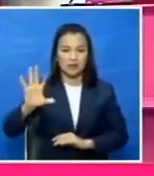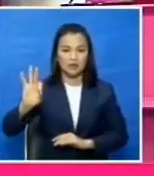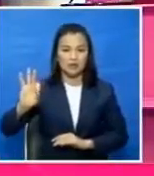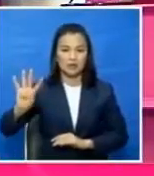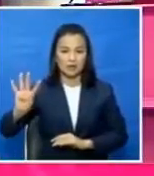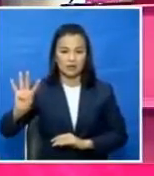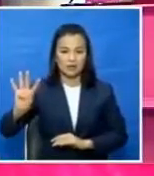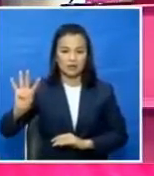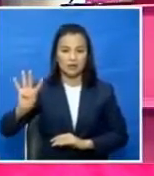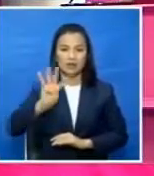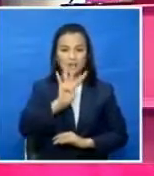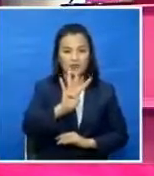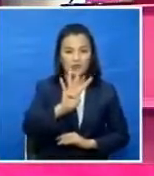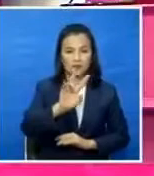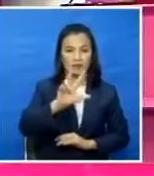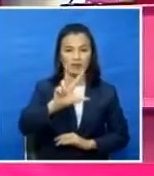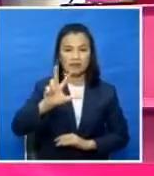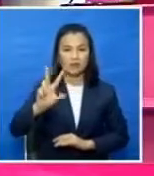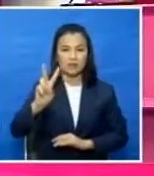4332594